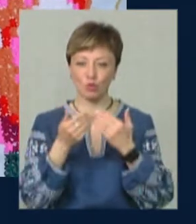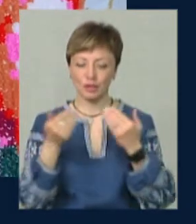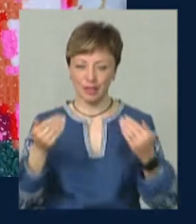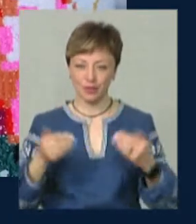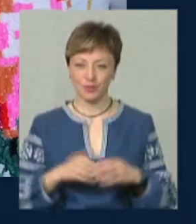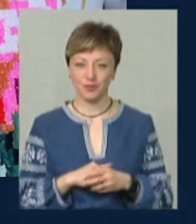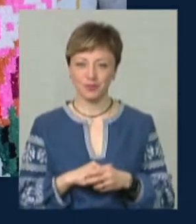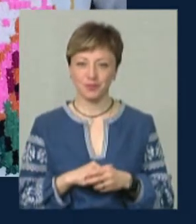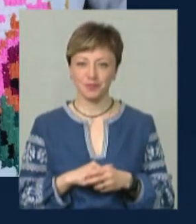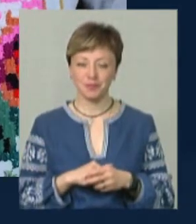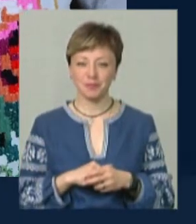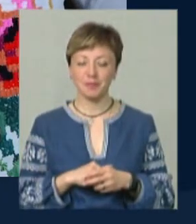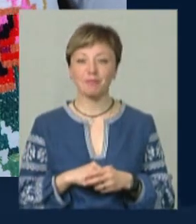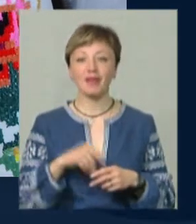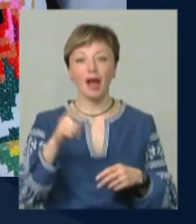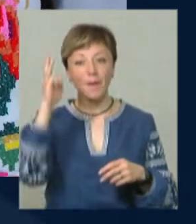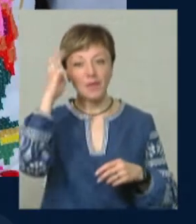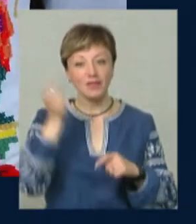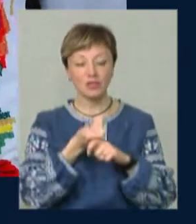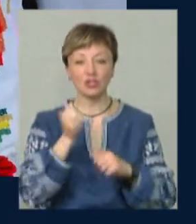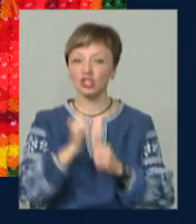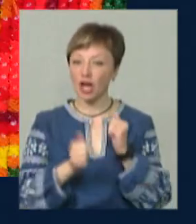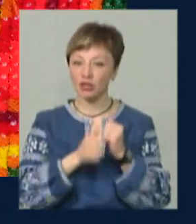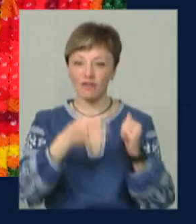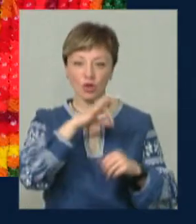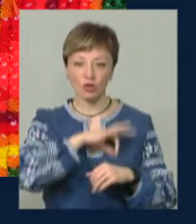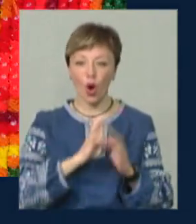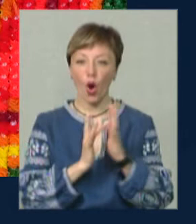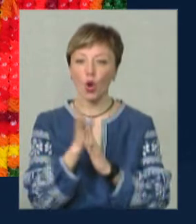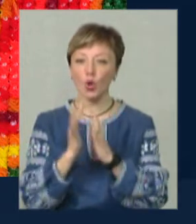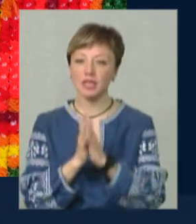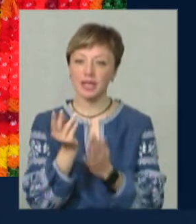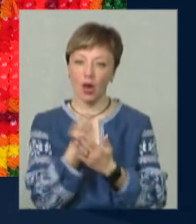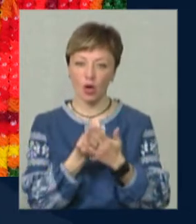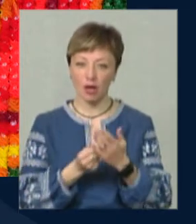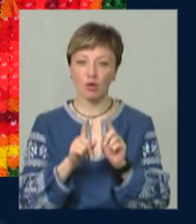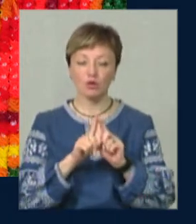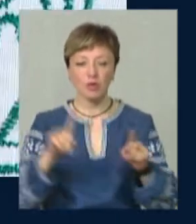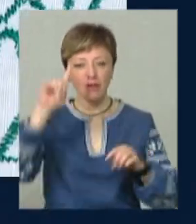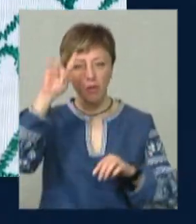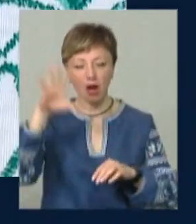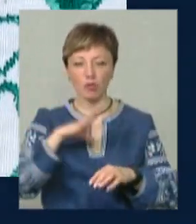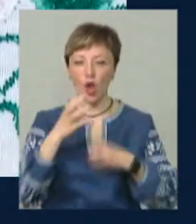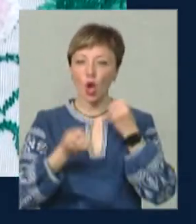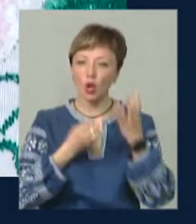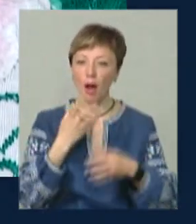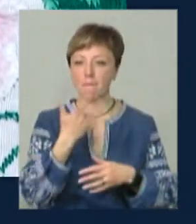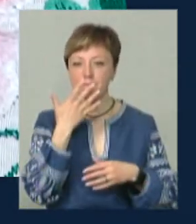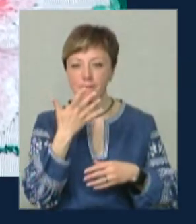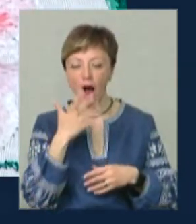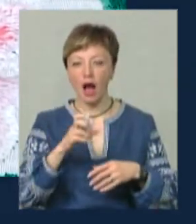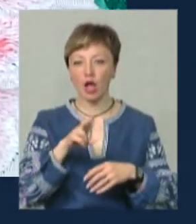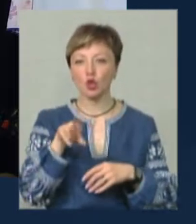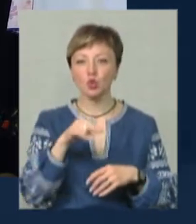музею Леся Долінська. Подолянки вишивальниці доволі часто використовували рослинний орнамент. Особливо популярним були троянди, маки, дубове